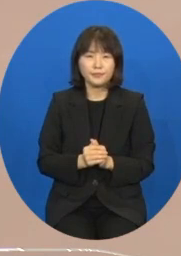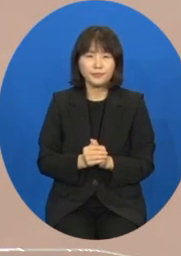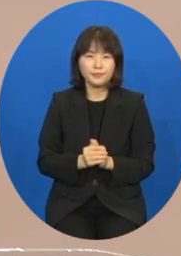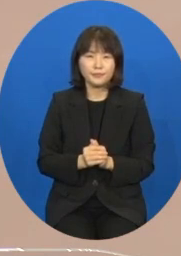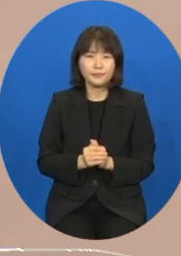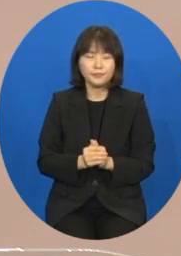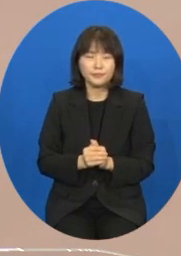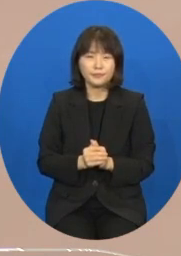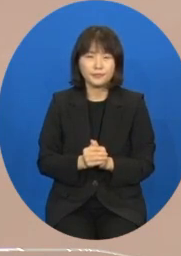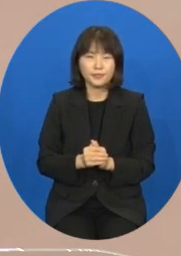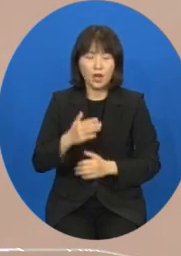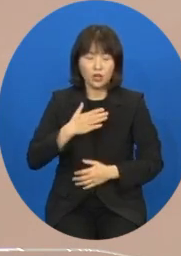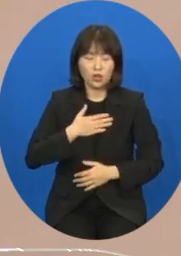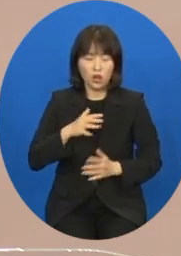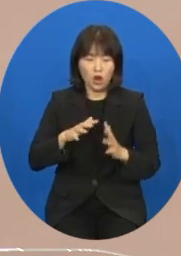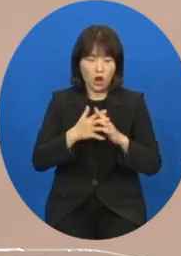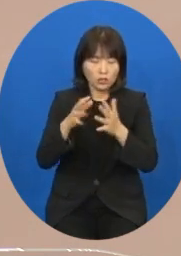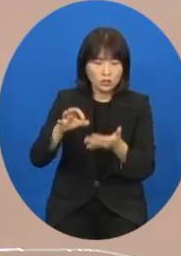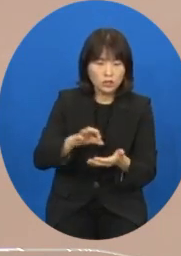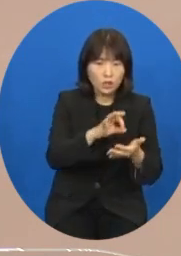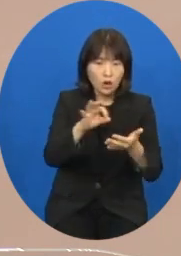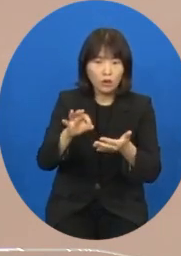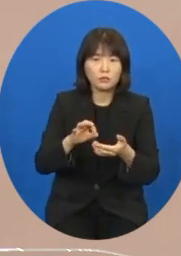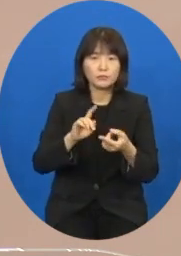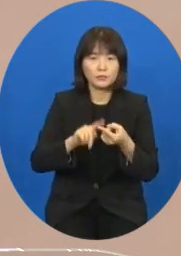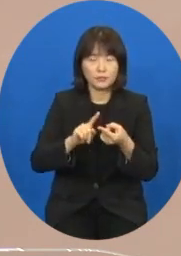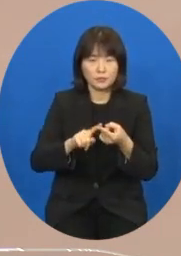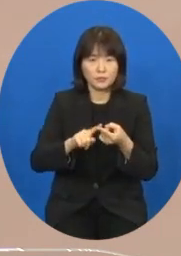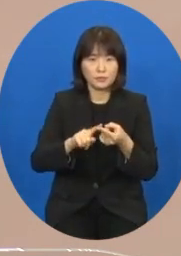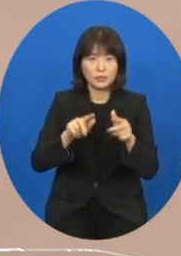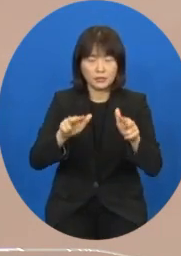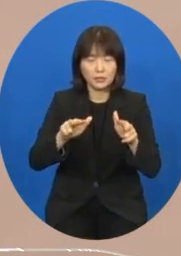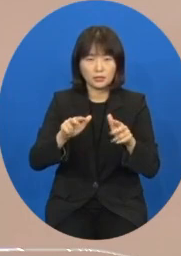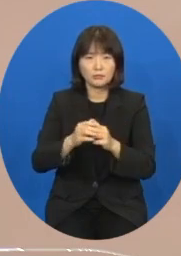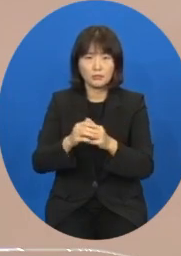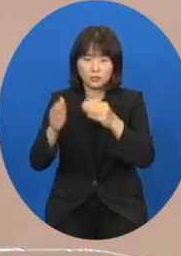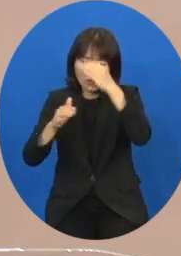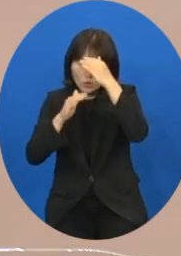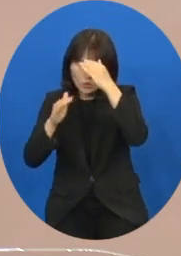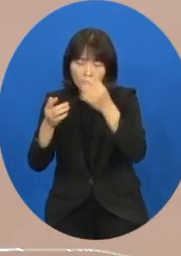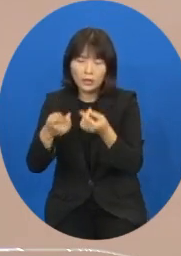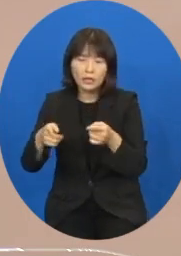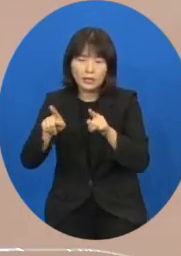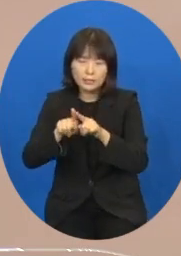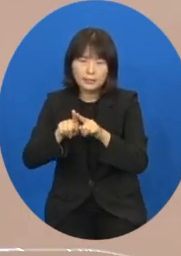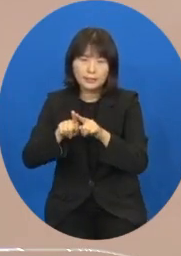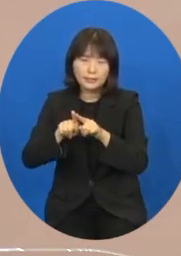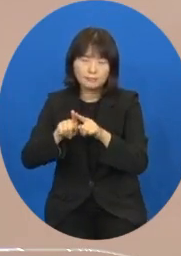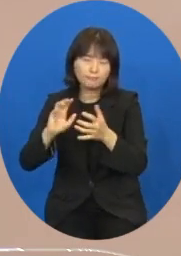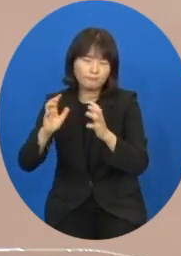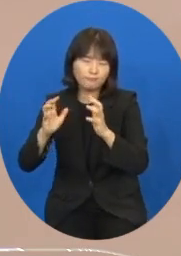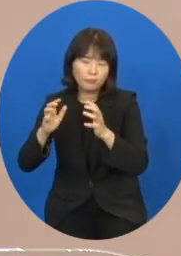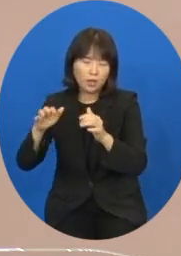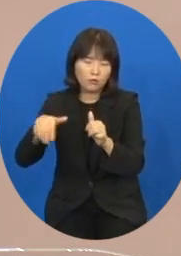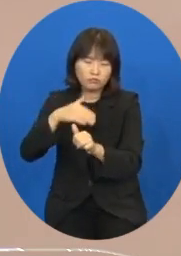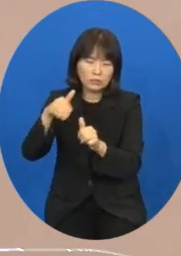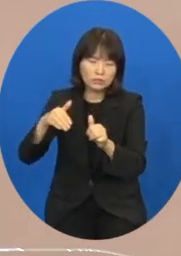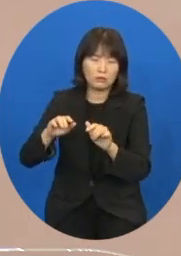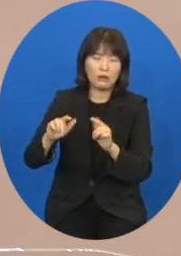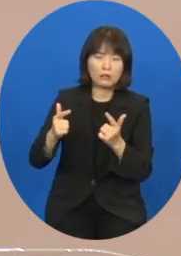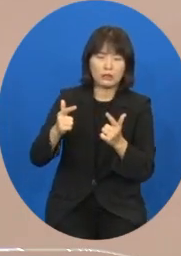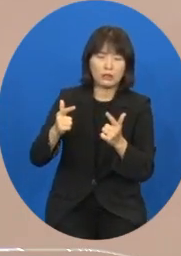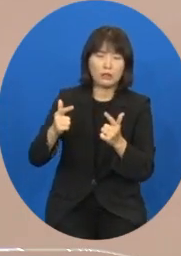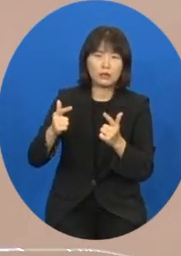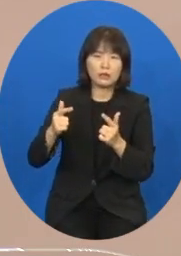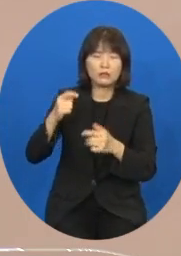그 건축 헌금에 대해서 지금 이렇게 교우들에게 같이 의논할 만한 분위기가 아니라고 느끼고